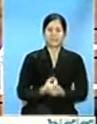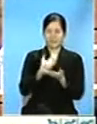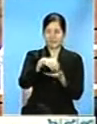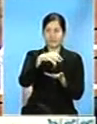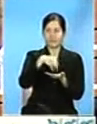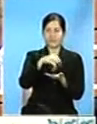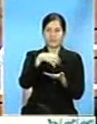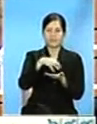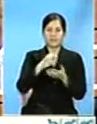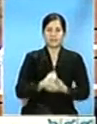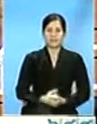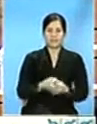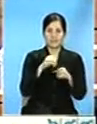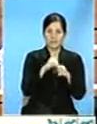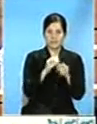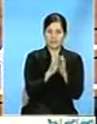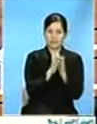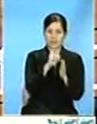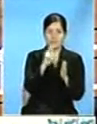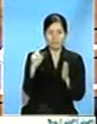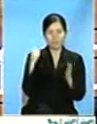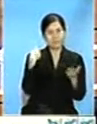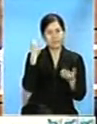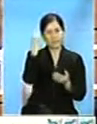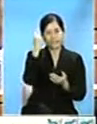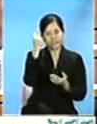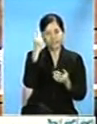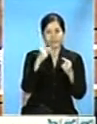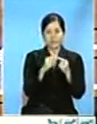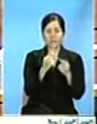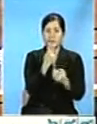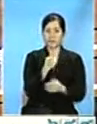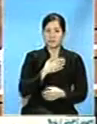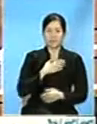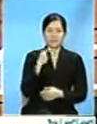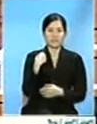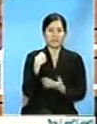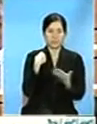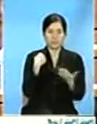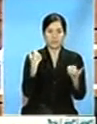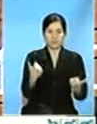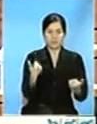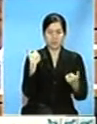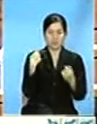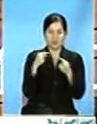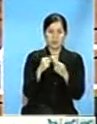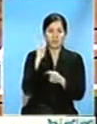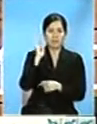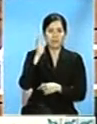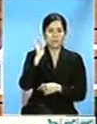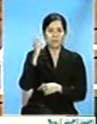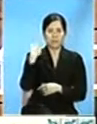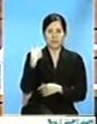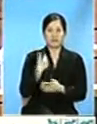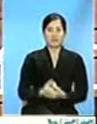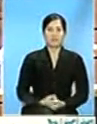ยู่ในสภาด้วยกันอันไหนที่เข้าใจกันได้ผมท่านอาจจะเห็นผมพูดน้อยนะครับแต่วันนี้ขอระบายในใจออกมาครับ